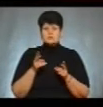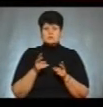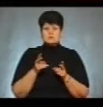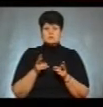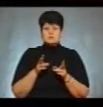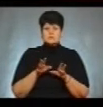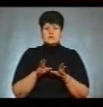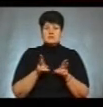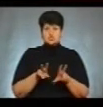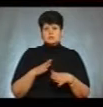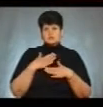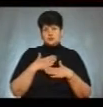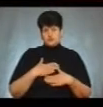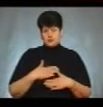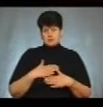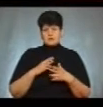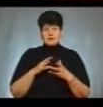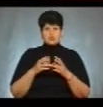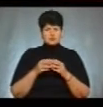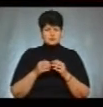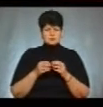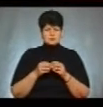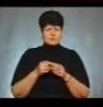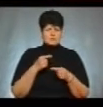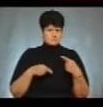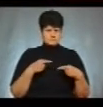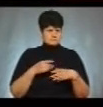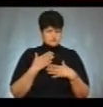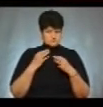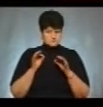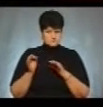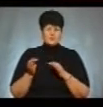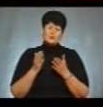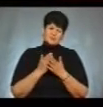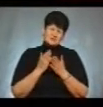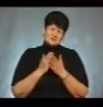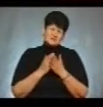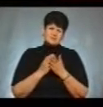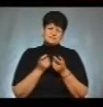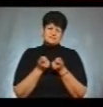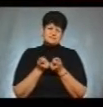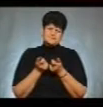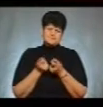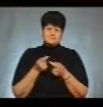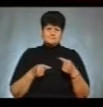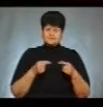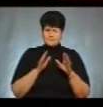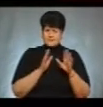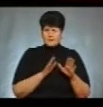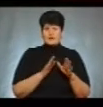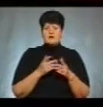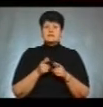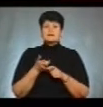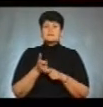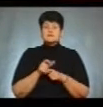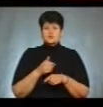результати? Задоволені, так що претензій немає, претензій ні немає. До кого. Так. Є невеликі претензії, але тим більше я ще